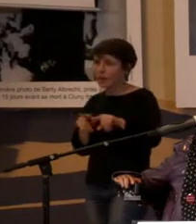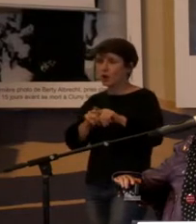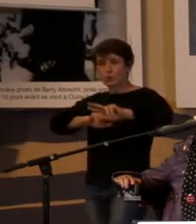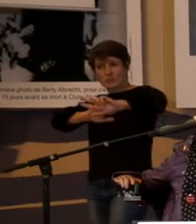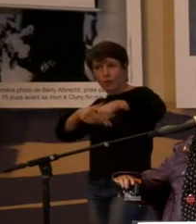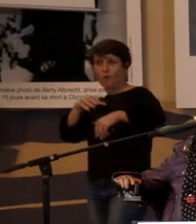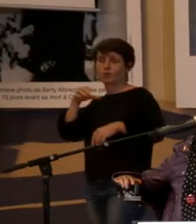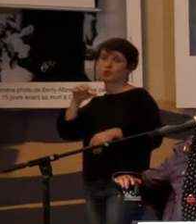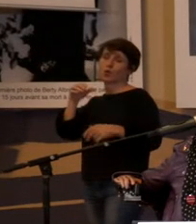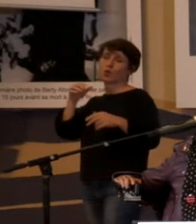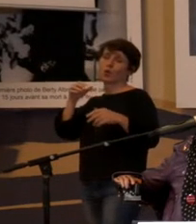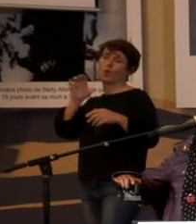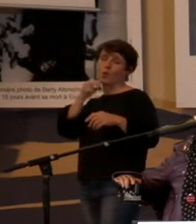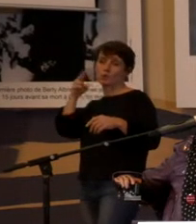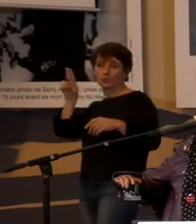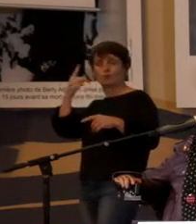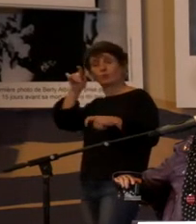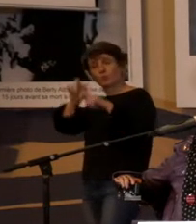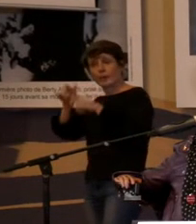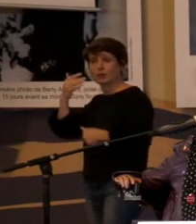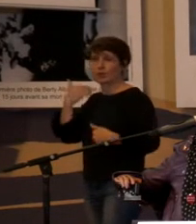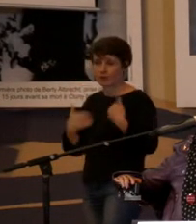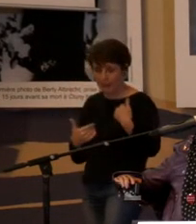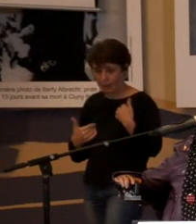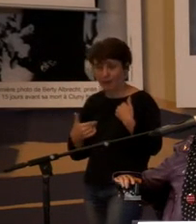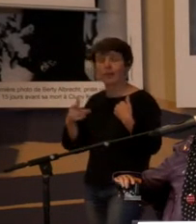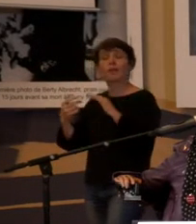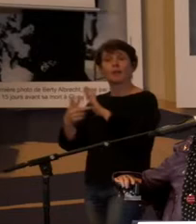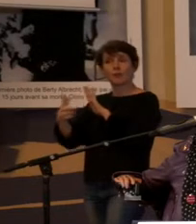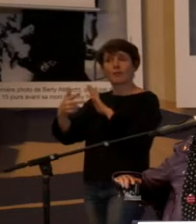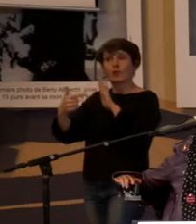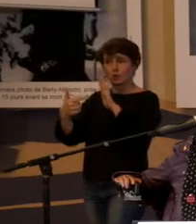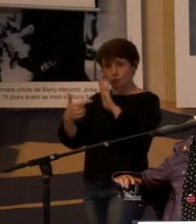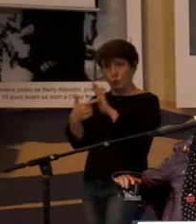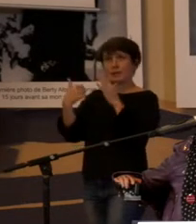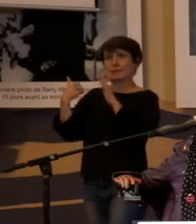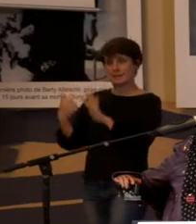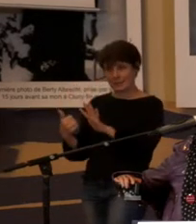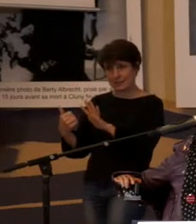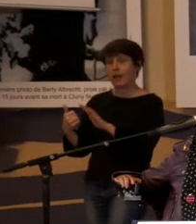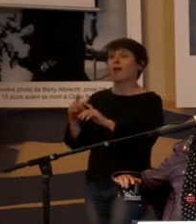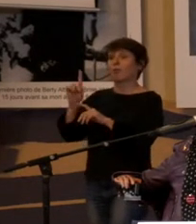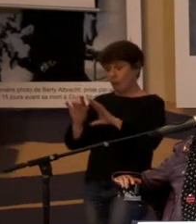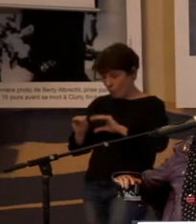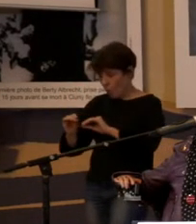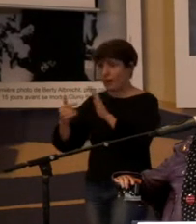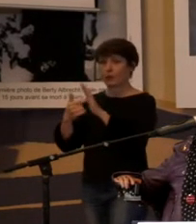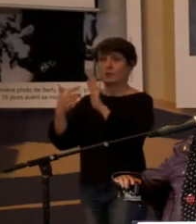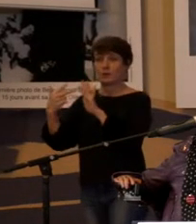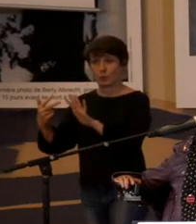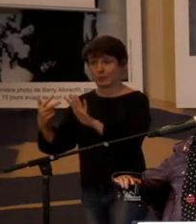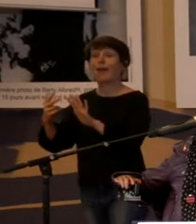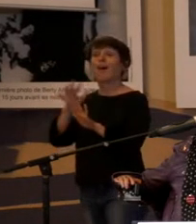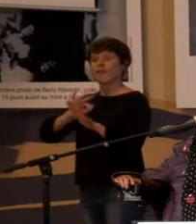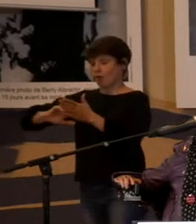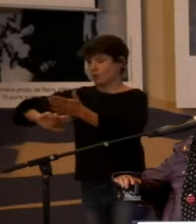Nations unies, Convention des droits des personnes handicapées, qui a été adoptée en 2006, qui est entrée en vigueur en 2008 et qui a été ratifiée par la